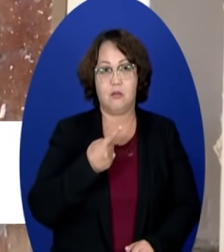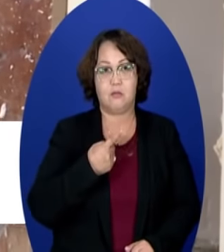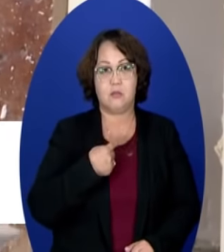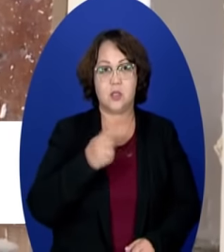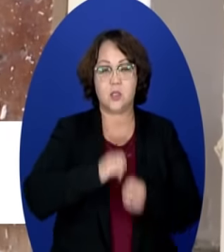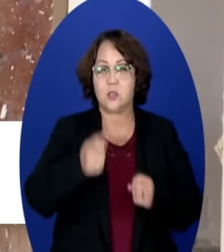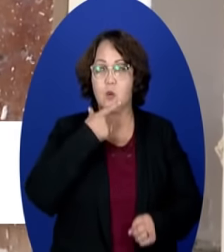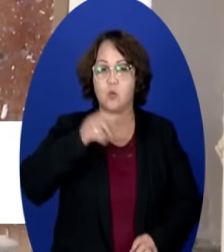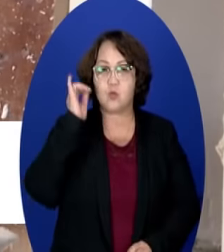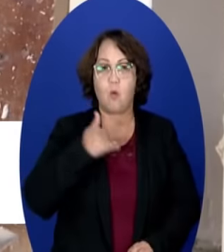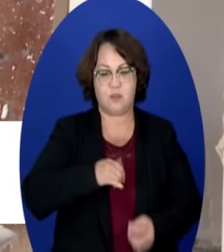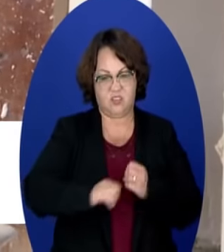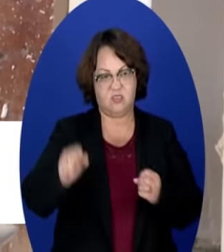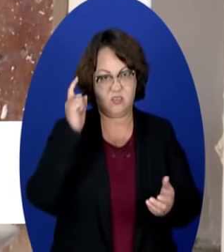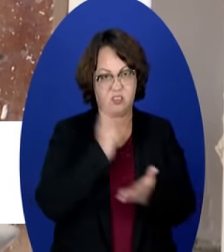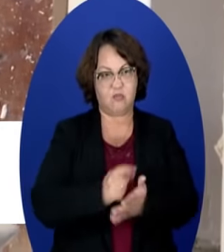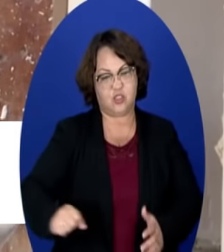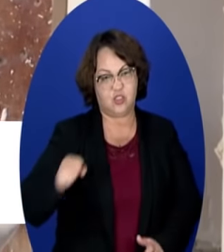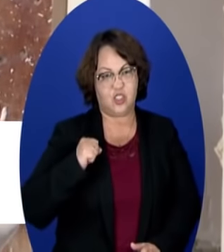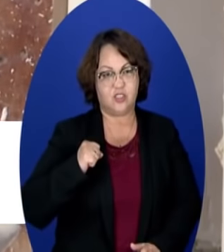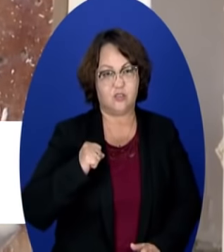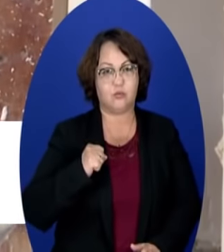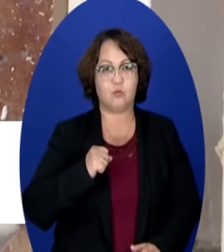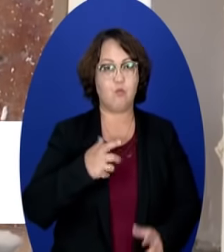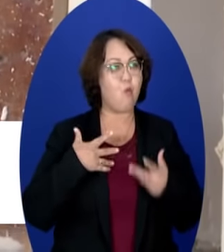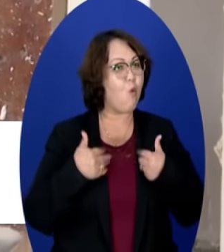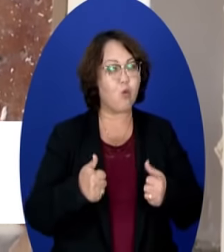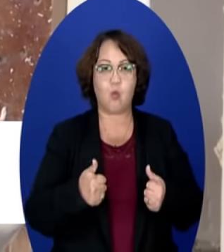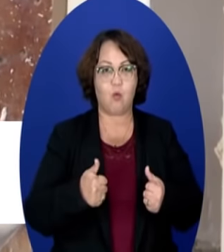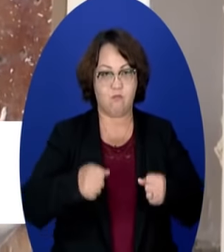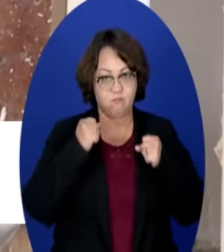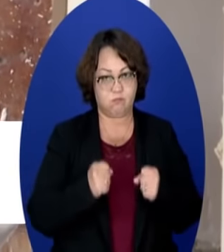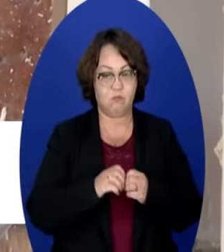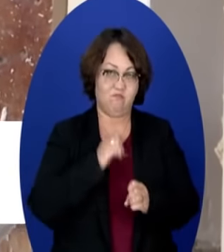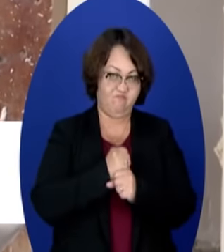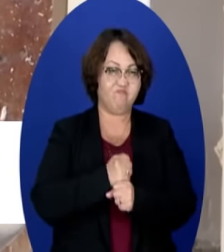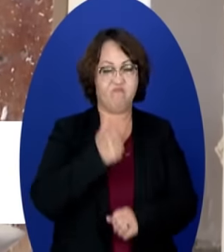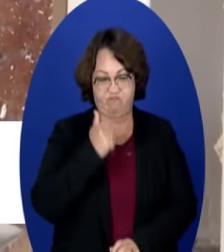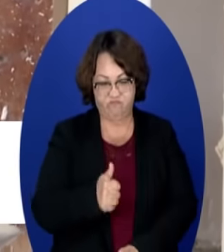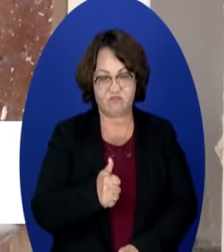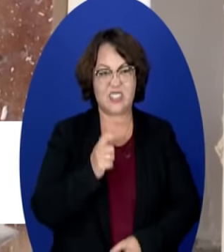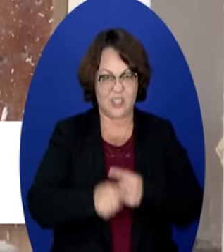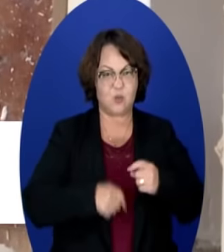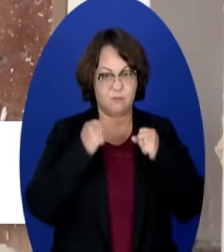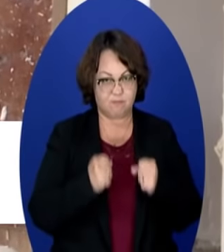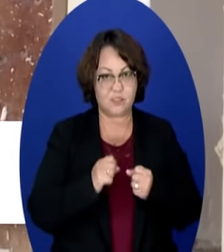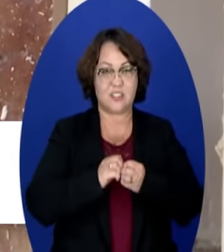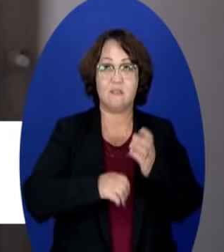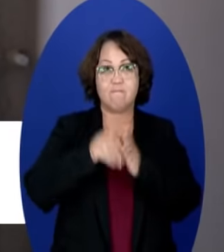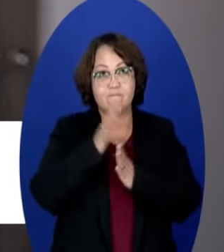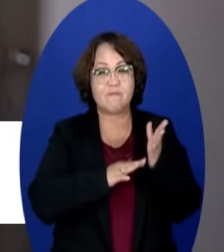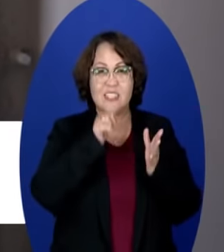хийж чаддгүй, энэ нөхөд хийж чадчих юм би тэгэхэр хийж чадна гэдэл тэгжэл боддог доо. Тэгэл илүүд хийхийг үзэн хийхдээ нямбах